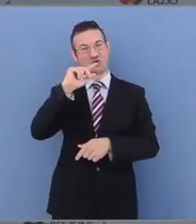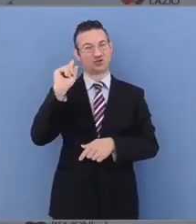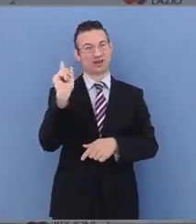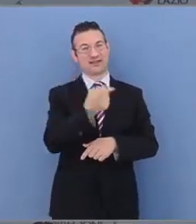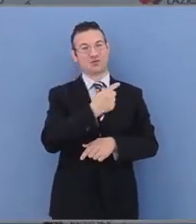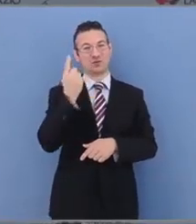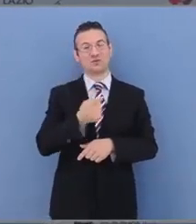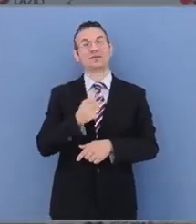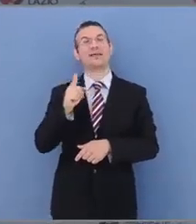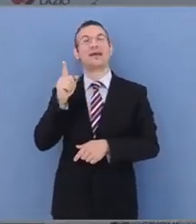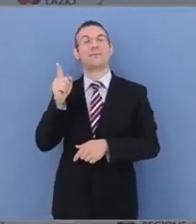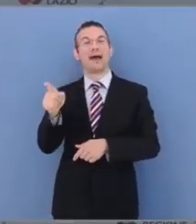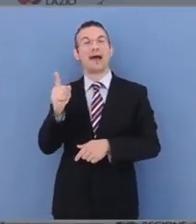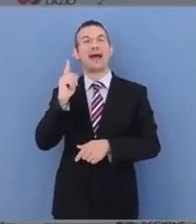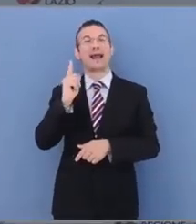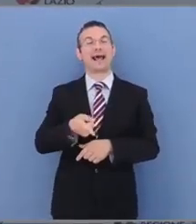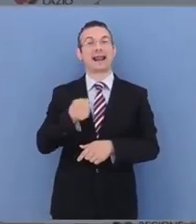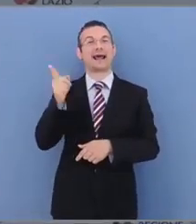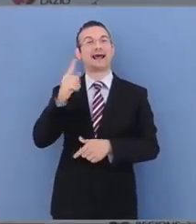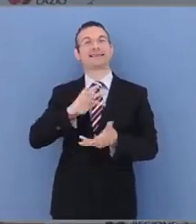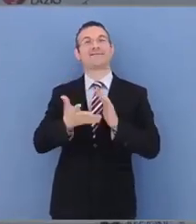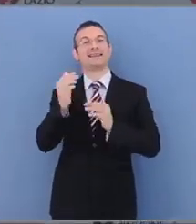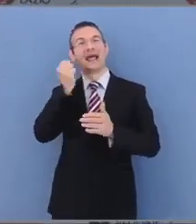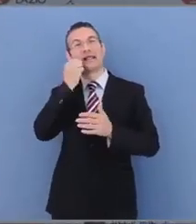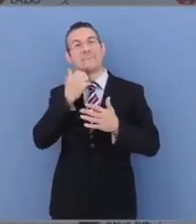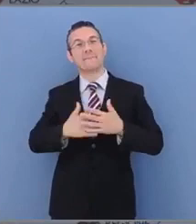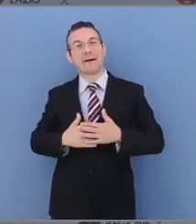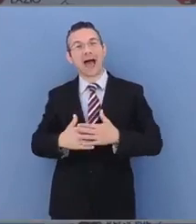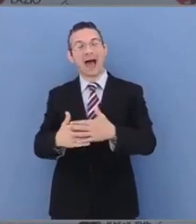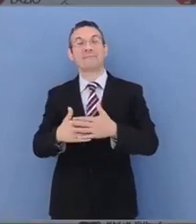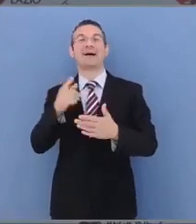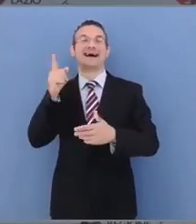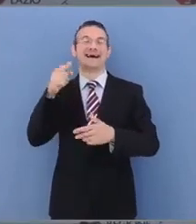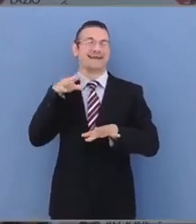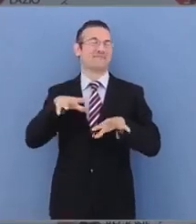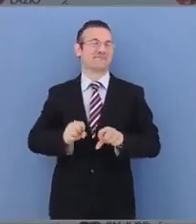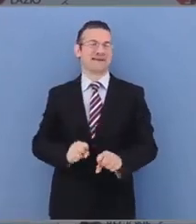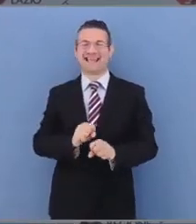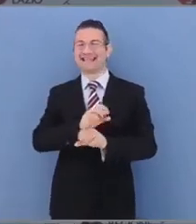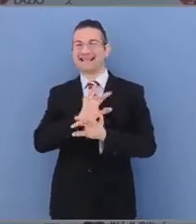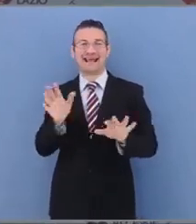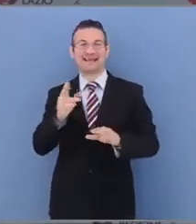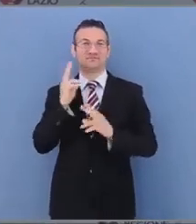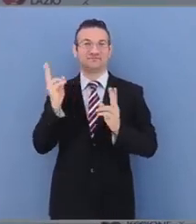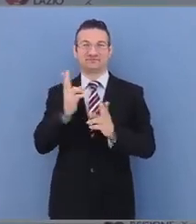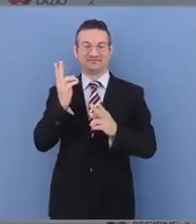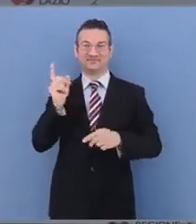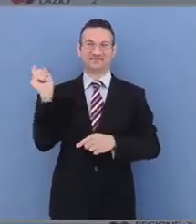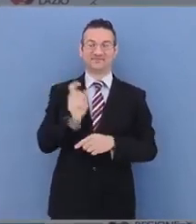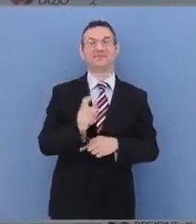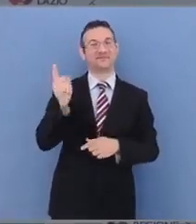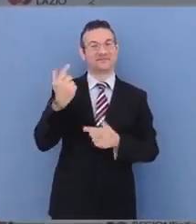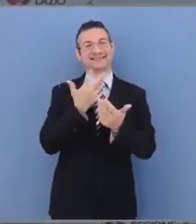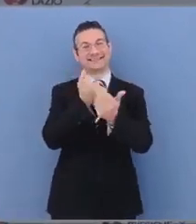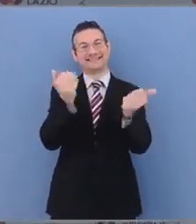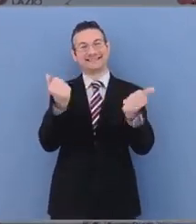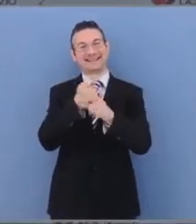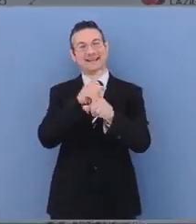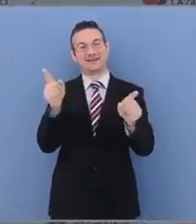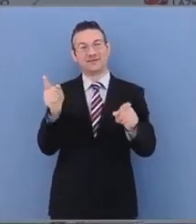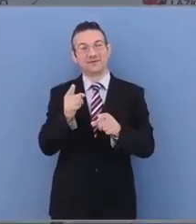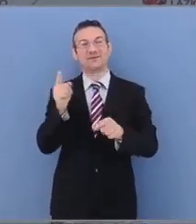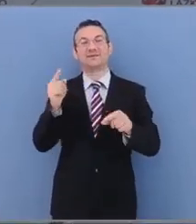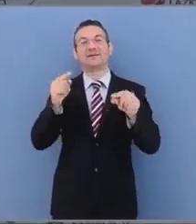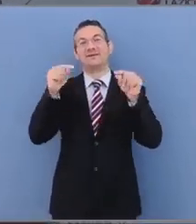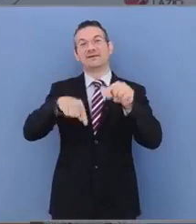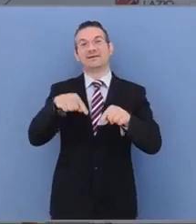è diventata mamma e quindi era impegnatissima, oggi non poteva venire, che vi saluta, cioè, e deve stare a custodire la bellissima Anna,